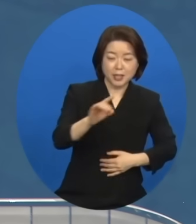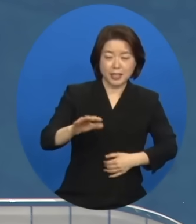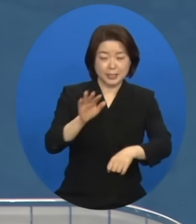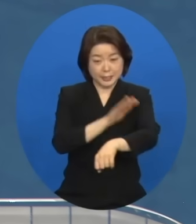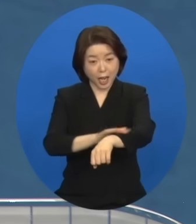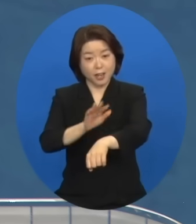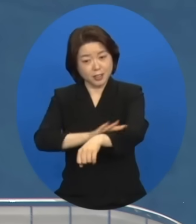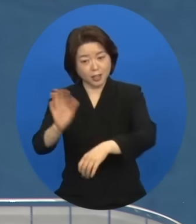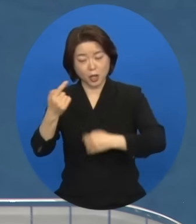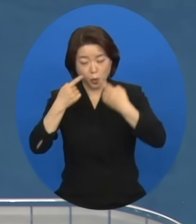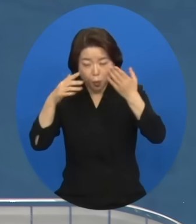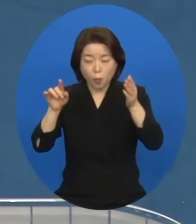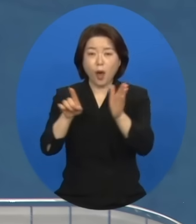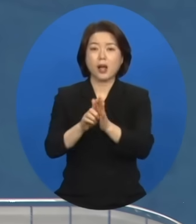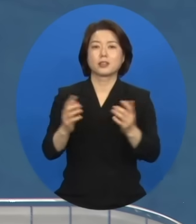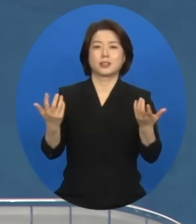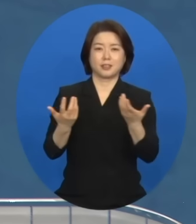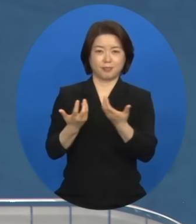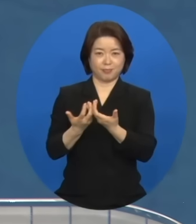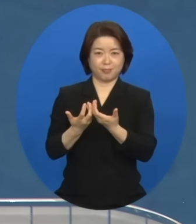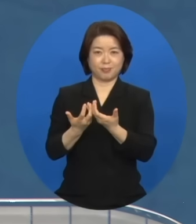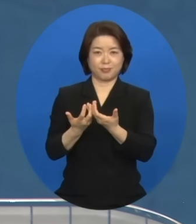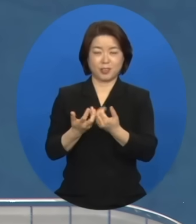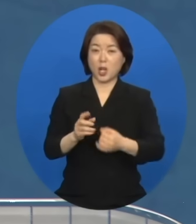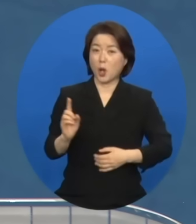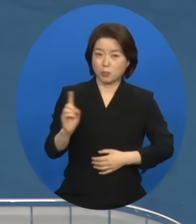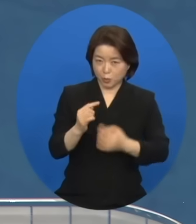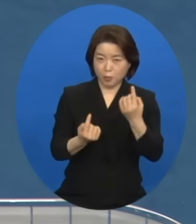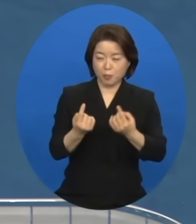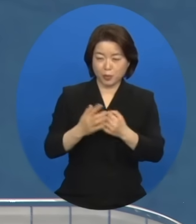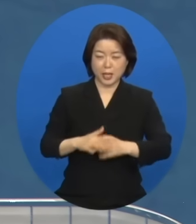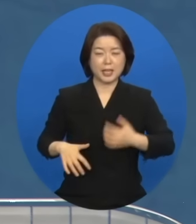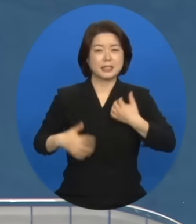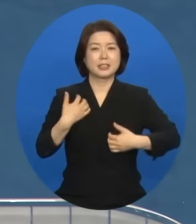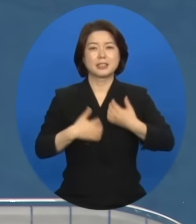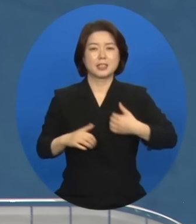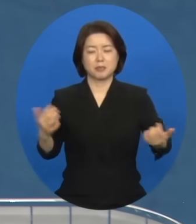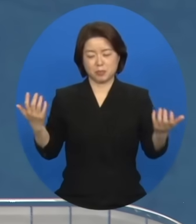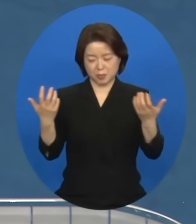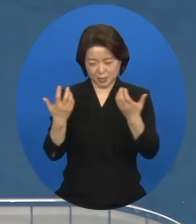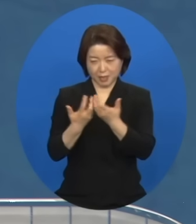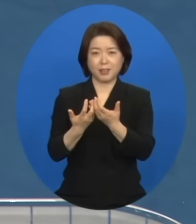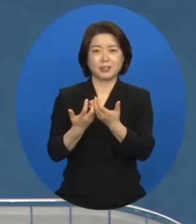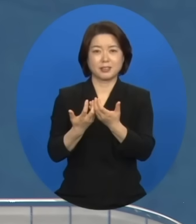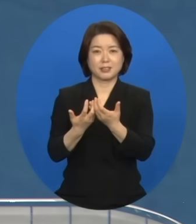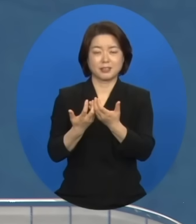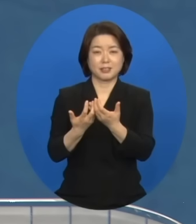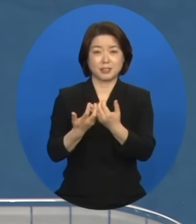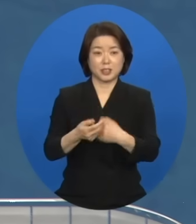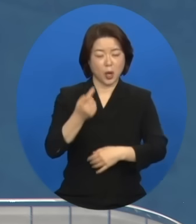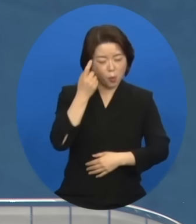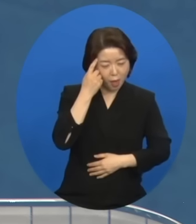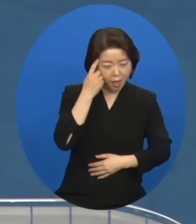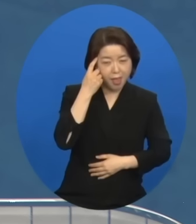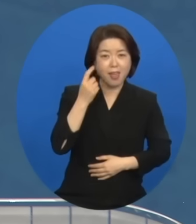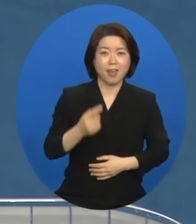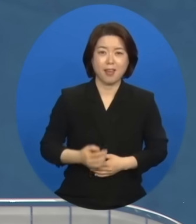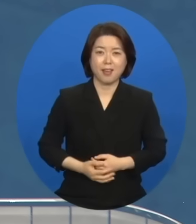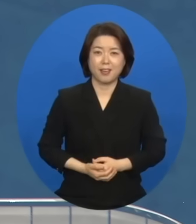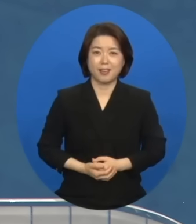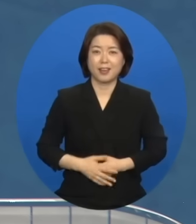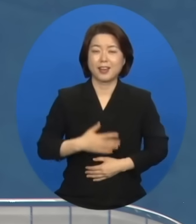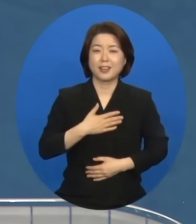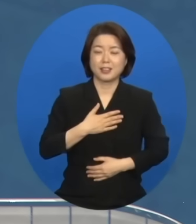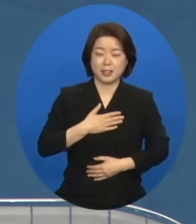것이라는 확신이 넘쳤습니다. 무엇보다 기쁨이 넘쳤습니다. 왜였을까요?